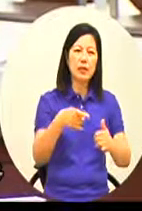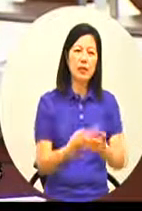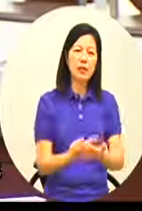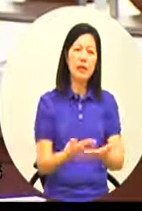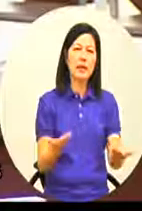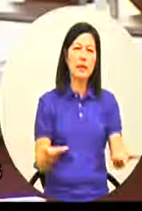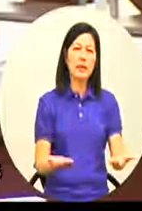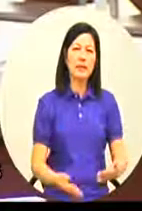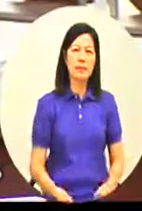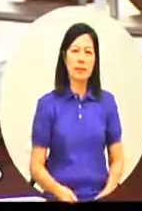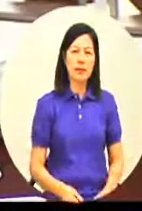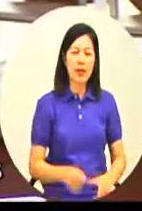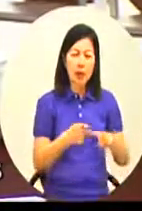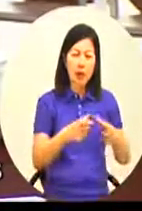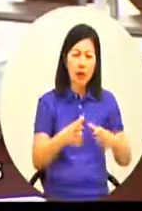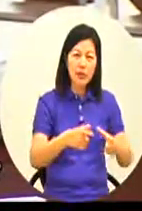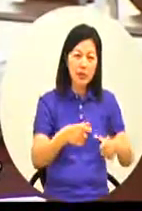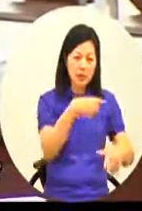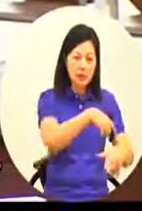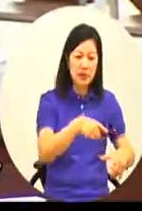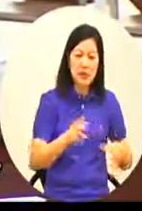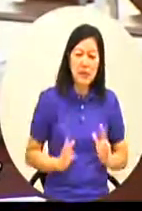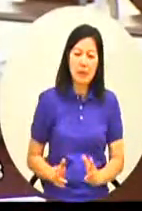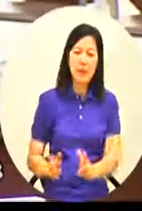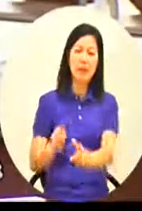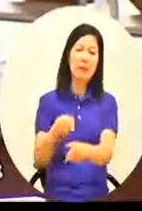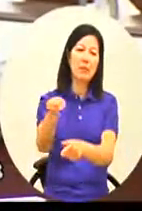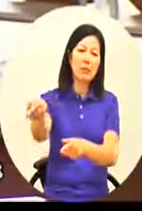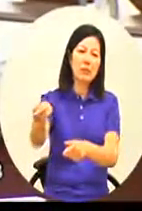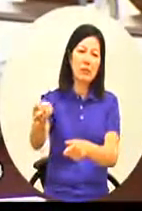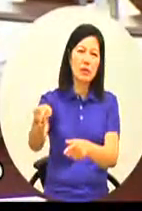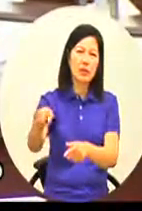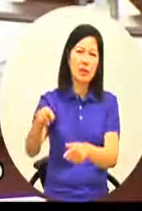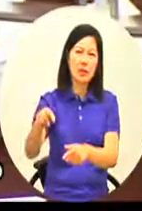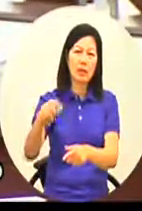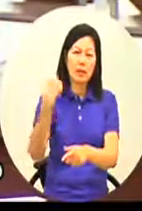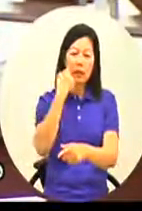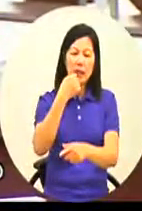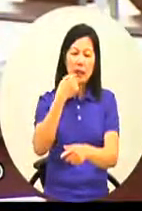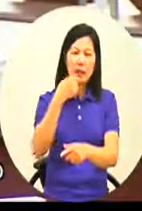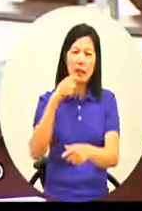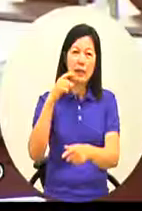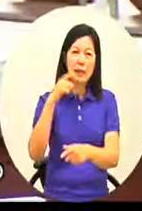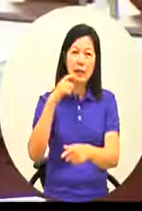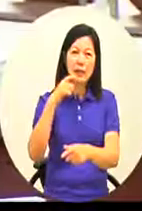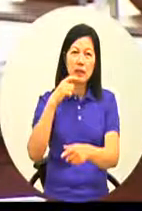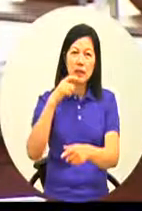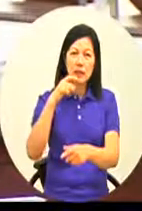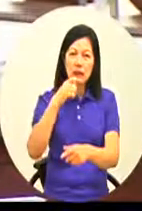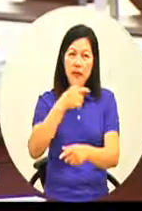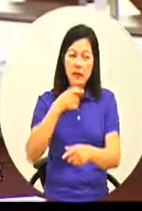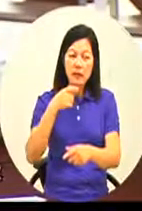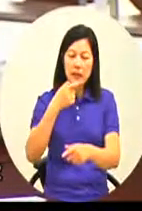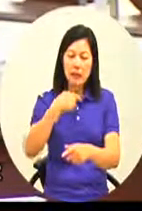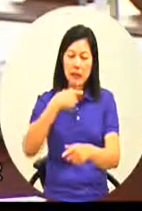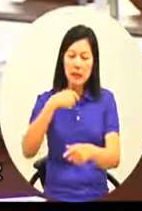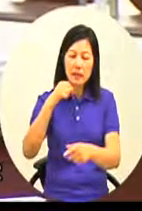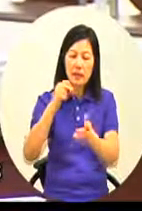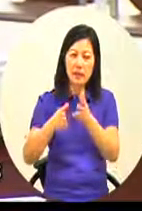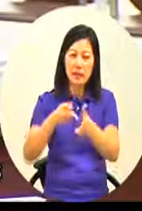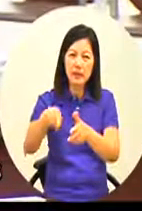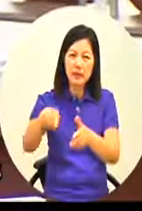你讲较实咧，一个公，搁伫这边，再搁走搁甲迄个那个台南花园区，对不对？我来讲，那彭公讲了没？那是挡袂掉